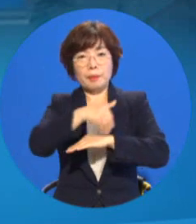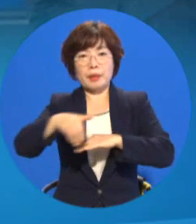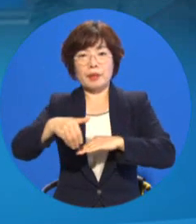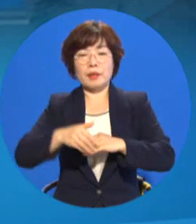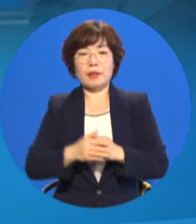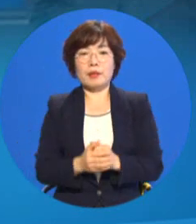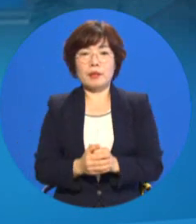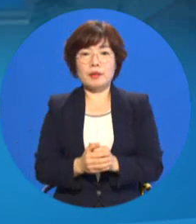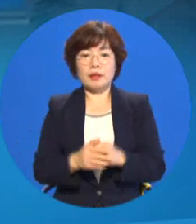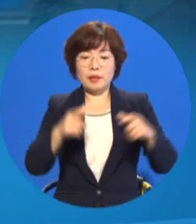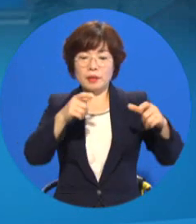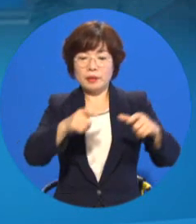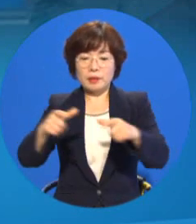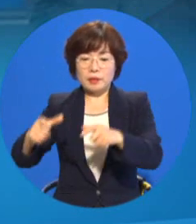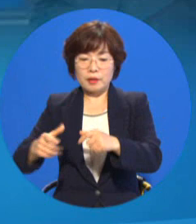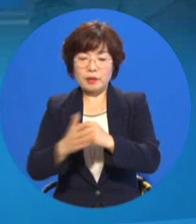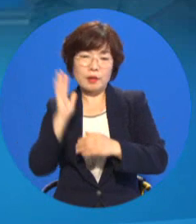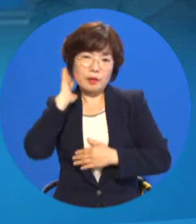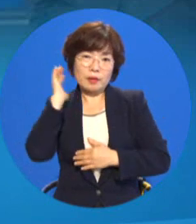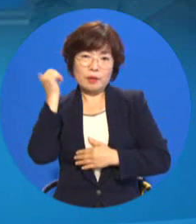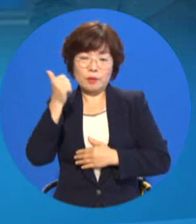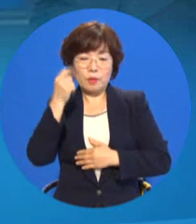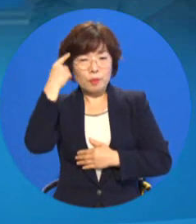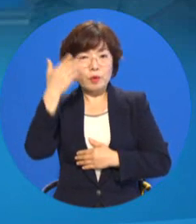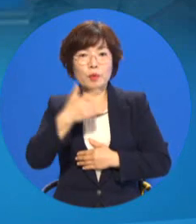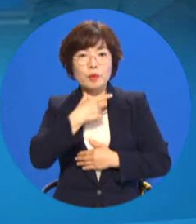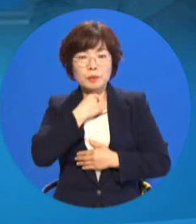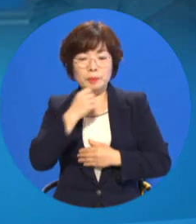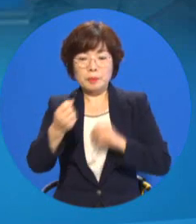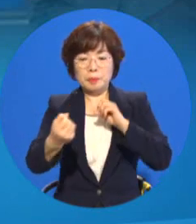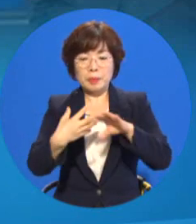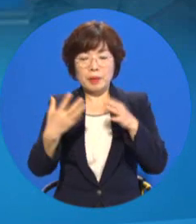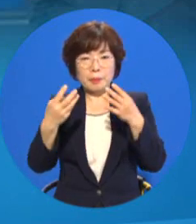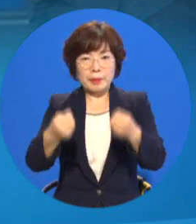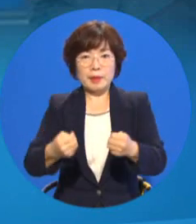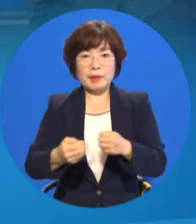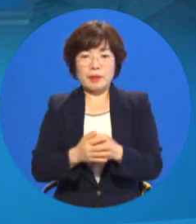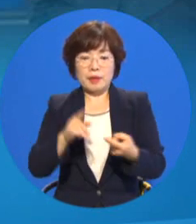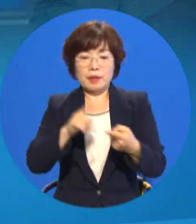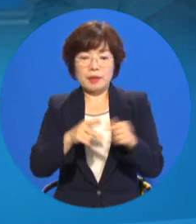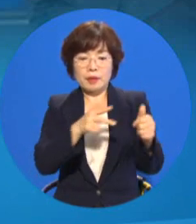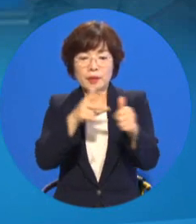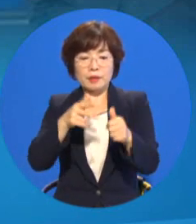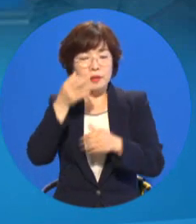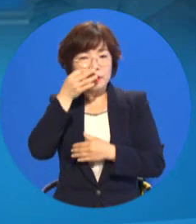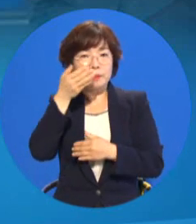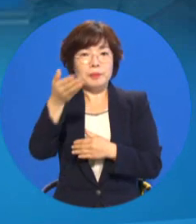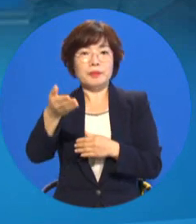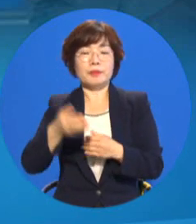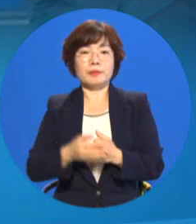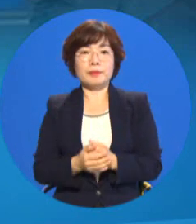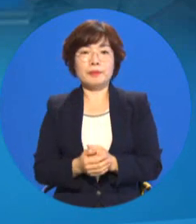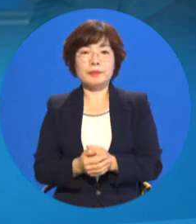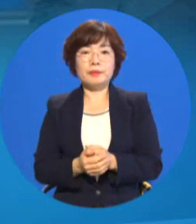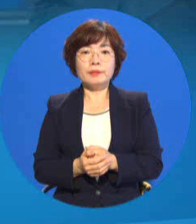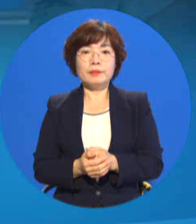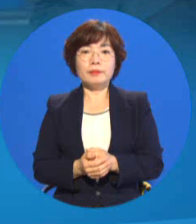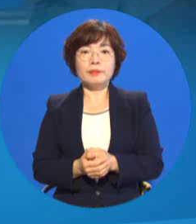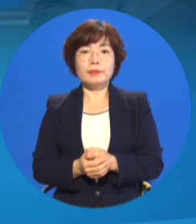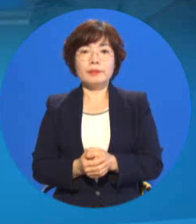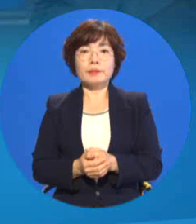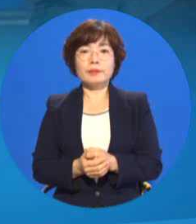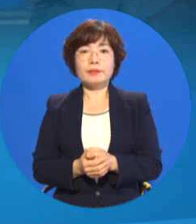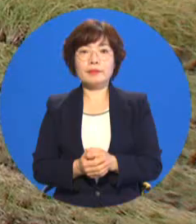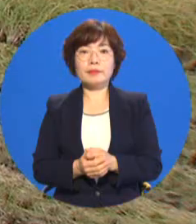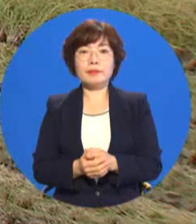나섭니다. 지역에서도 대통령에게 묻고 싶은 말들이 많은데요. 그 목소리들을 조희원 기자가 모아봤습니다.